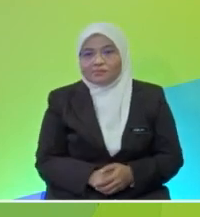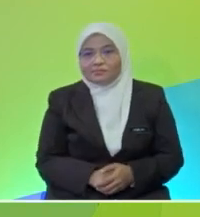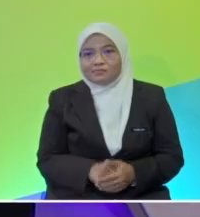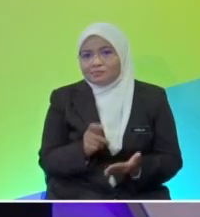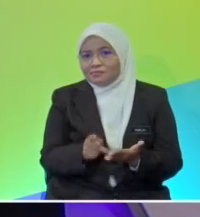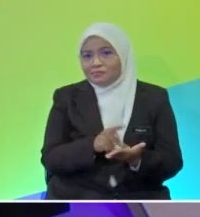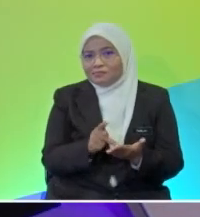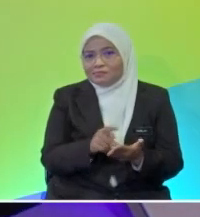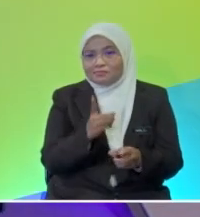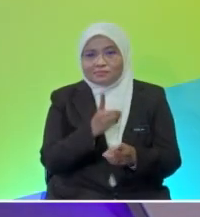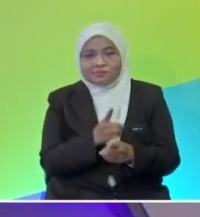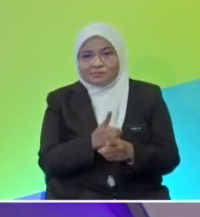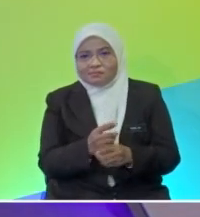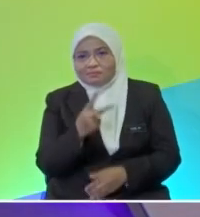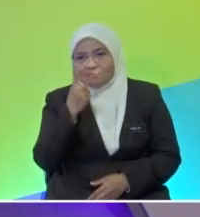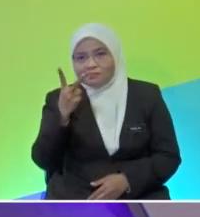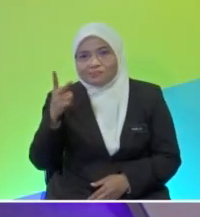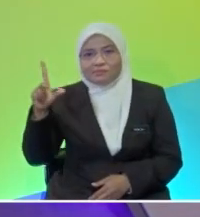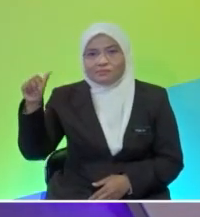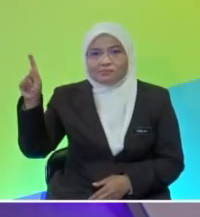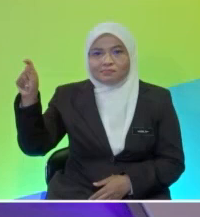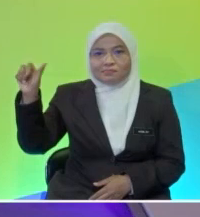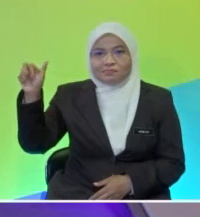tengok kita punya hati